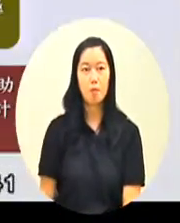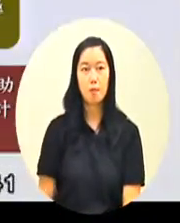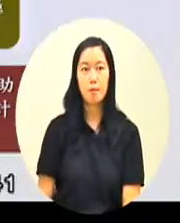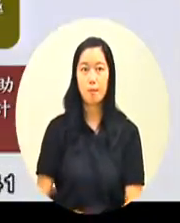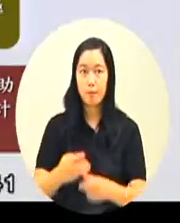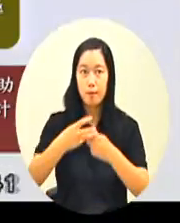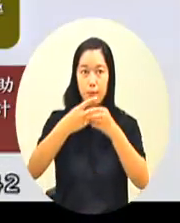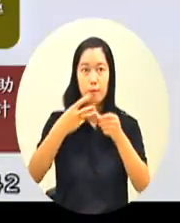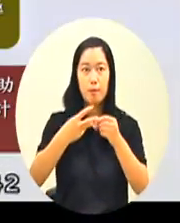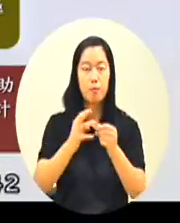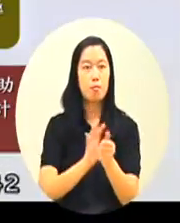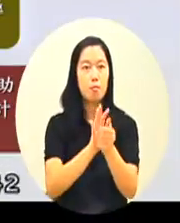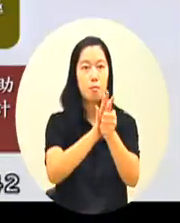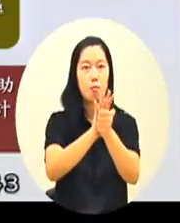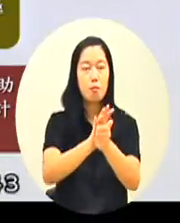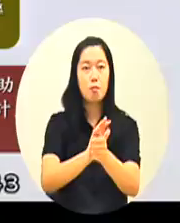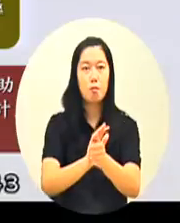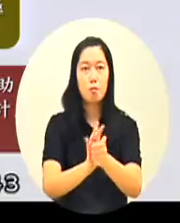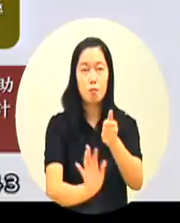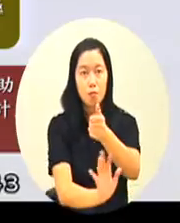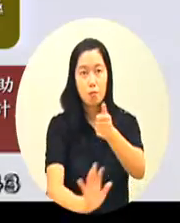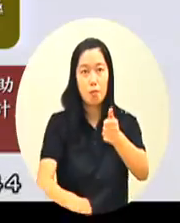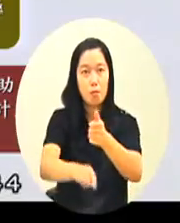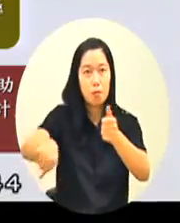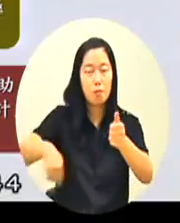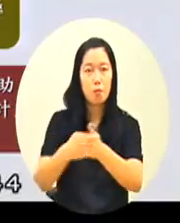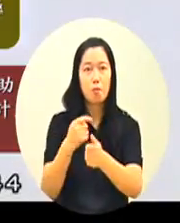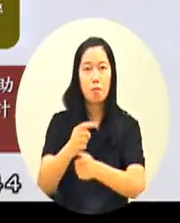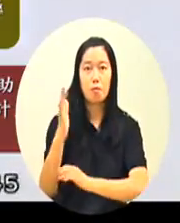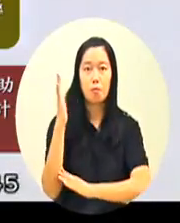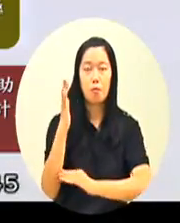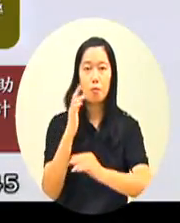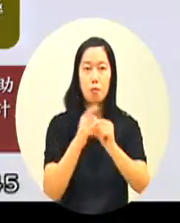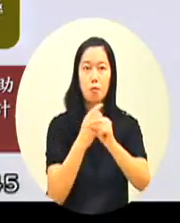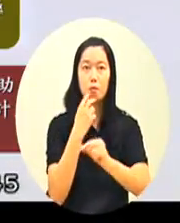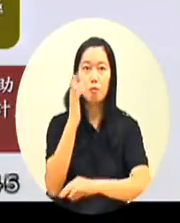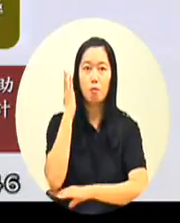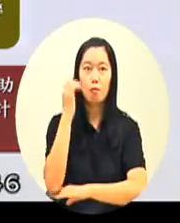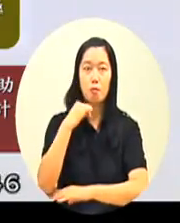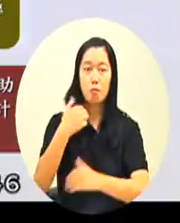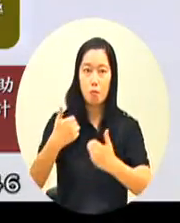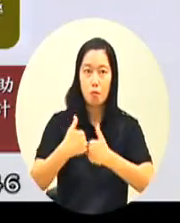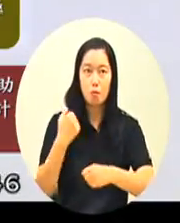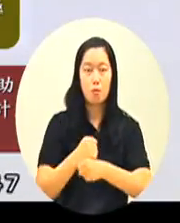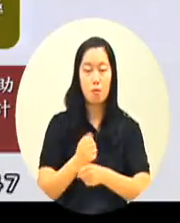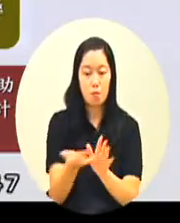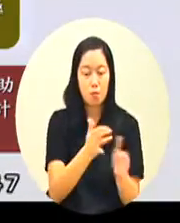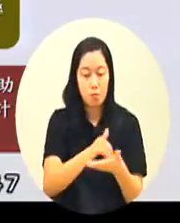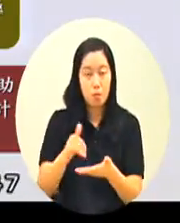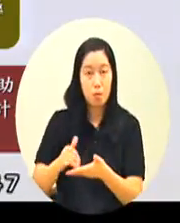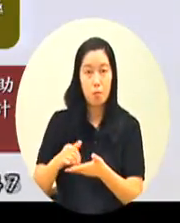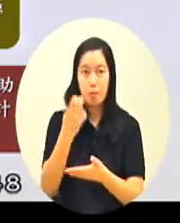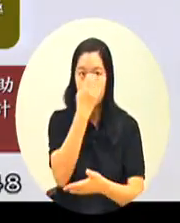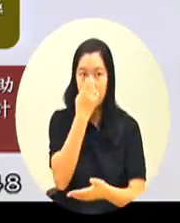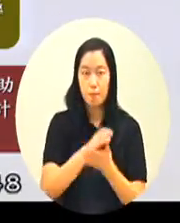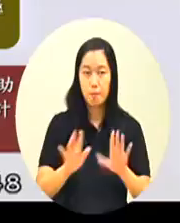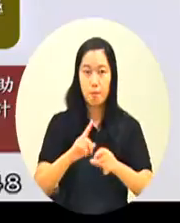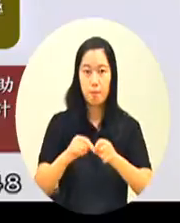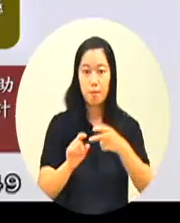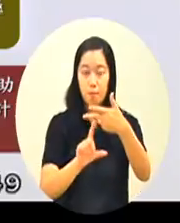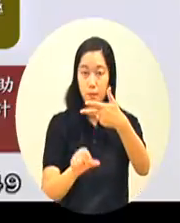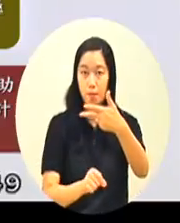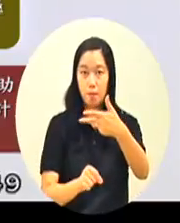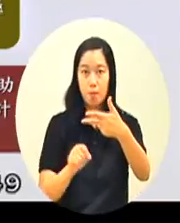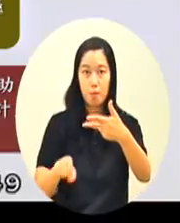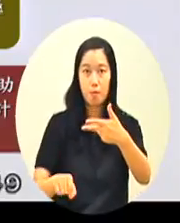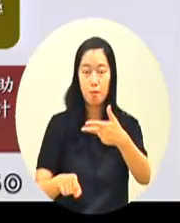督促各机关积极办理中央对本府的计划与预算考核，那有在今年7月将